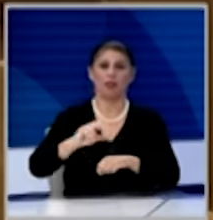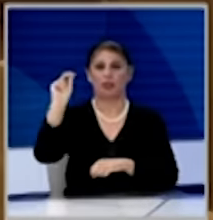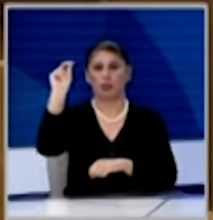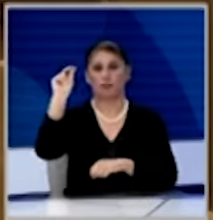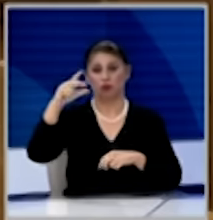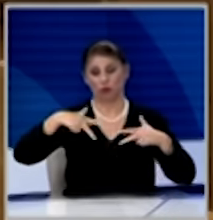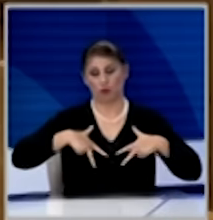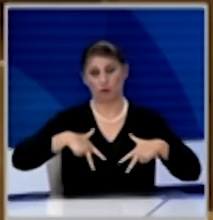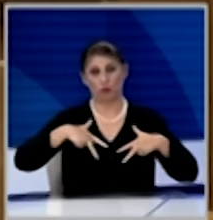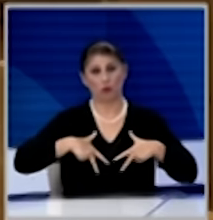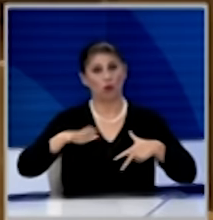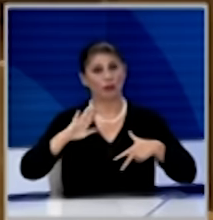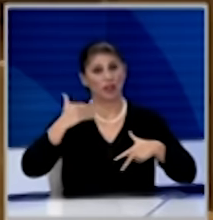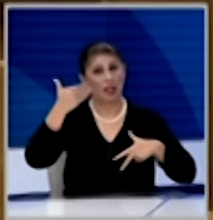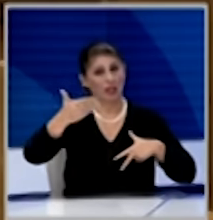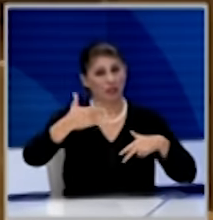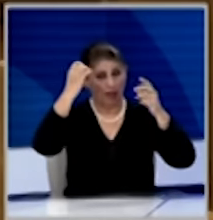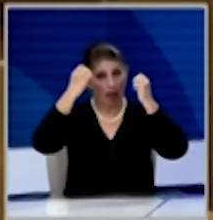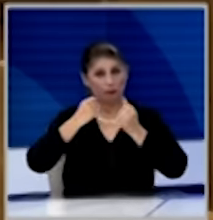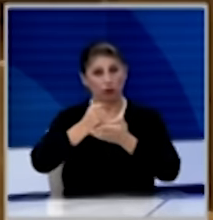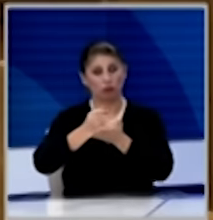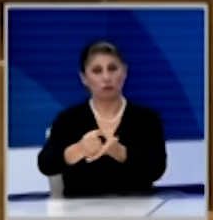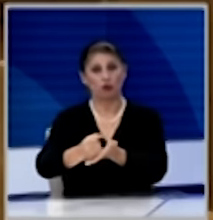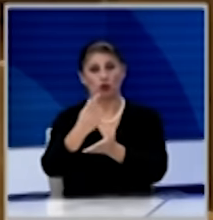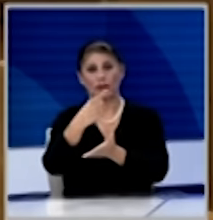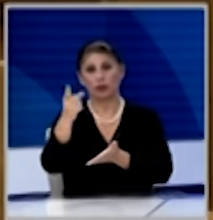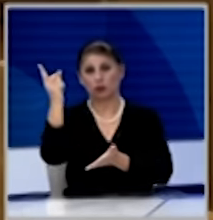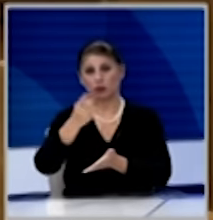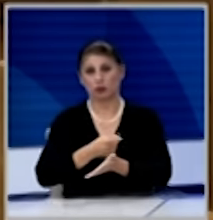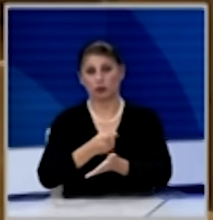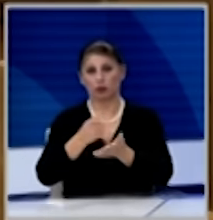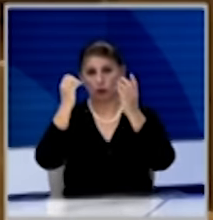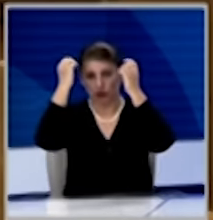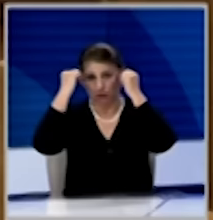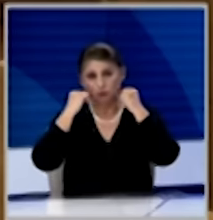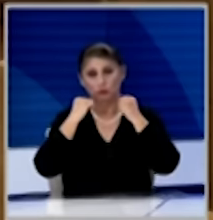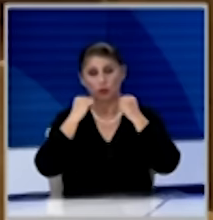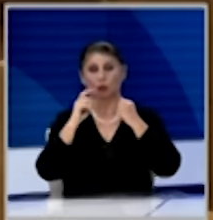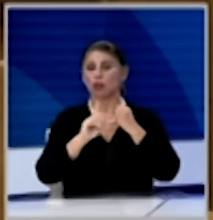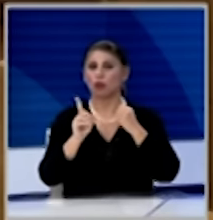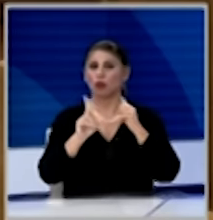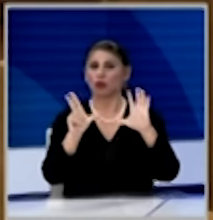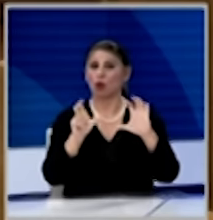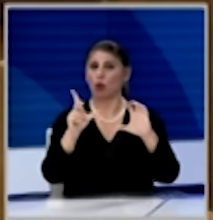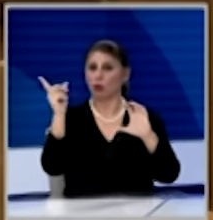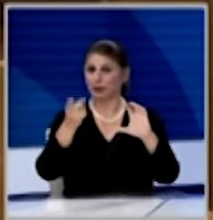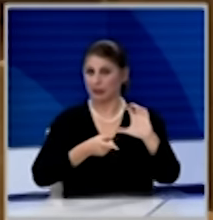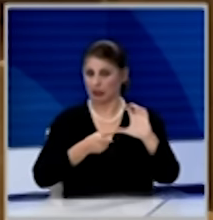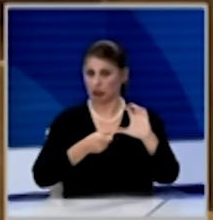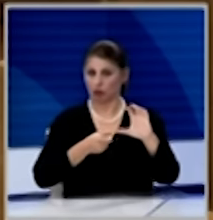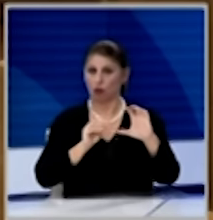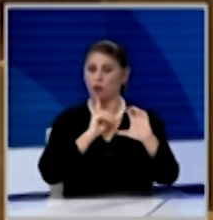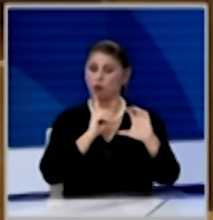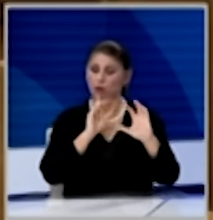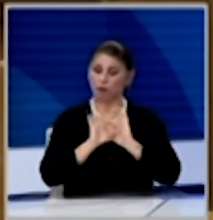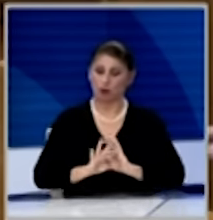υπουργών σας ότι θα ζημιωθούν στο 100% των ζημιών και όχι στο 80%